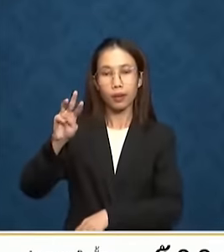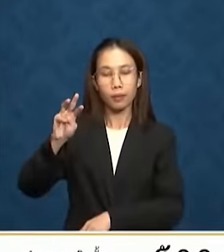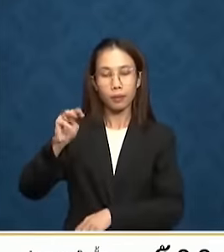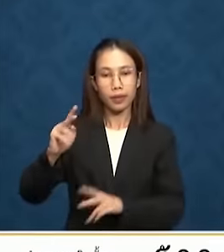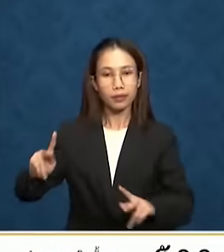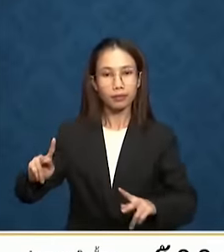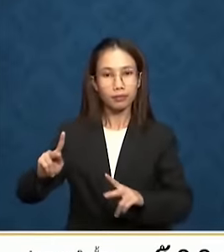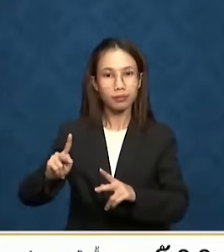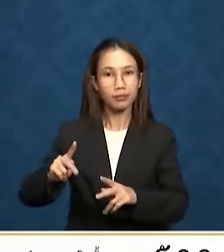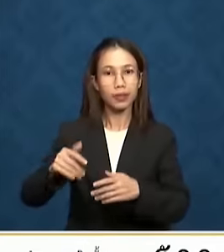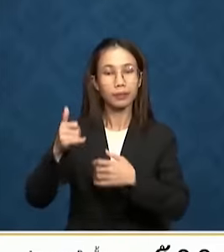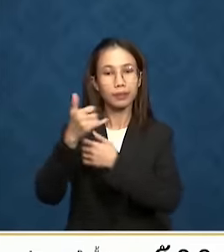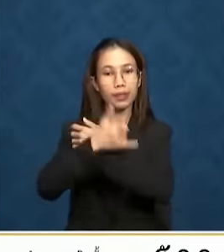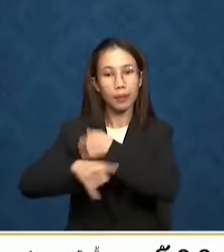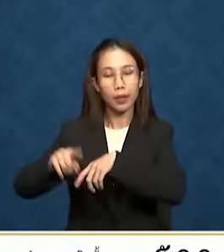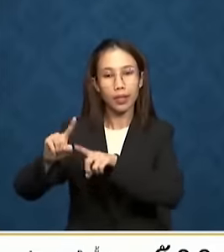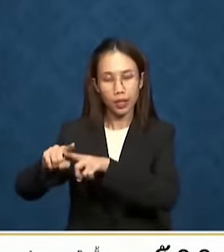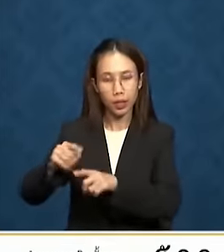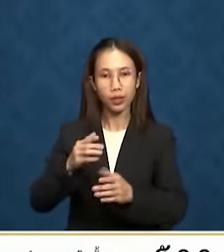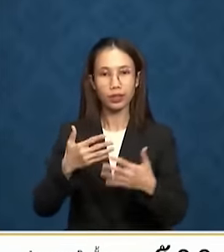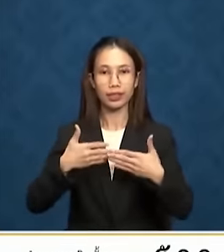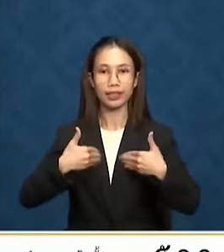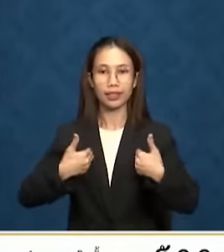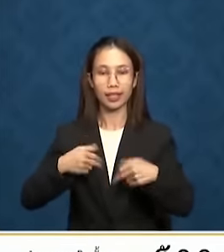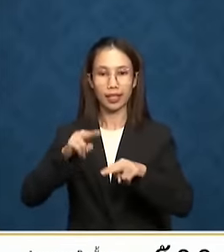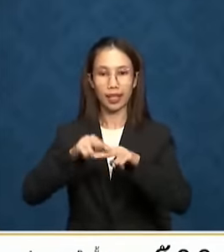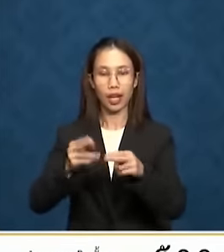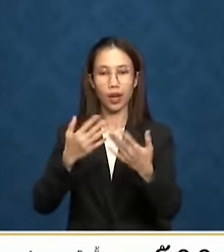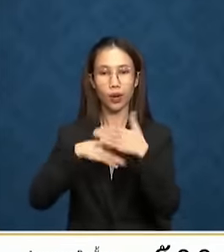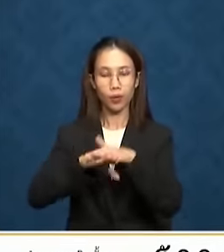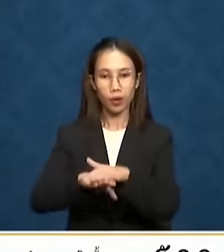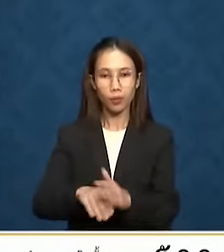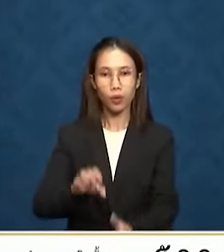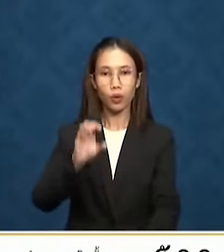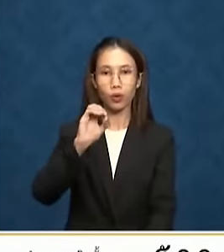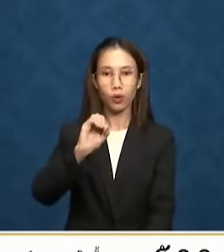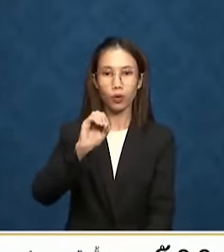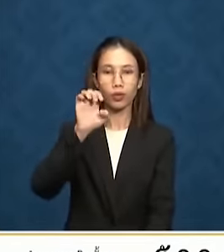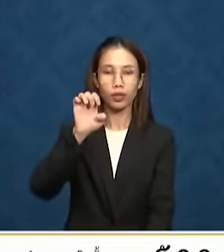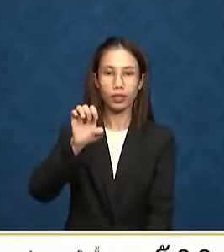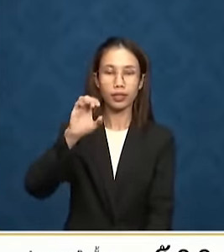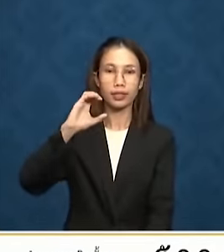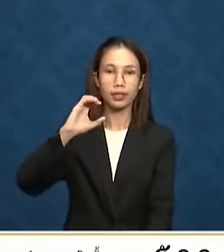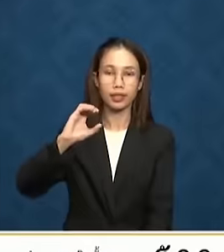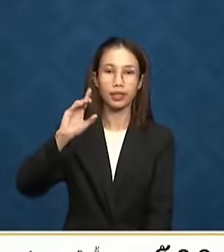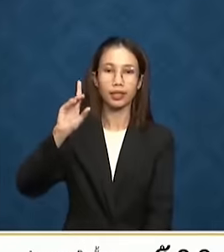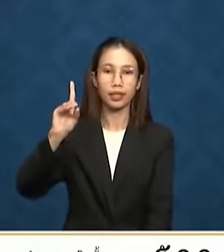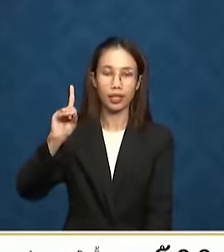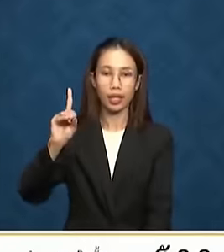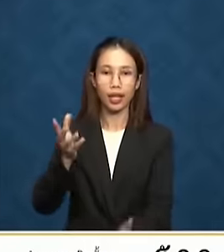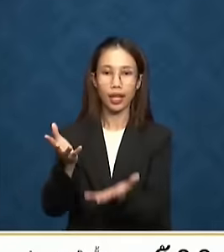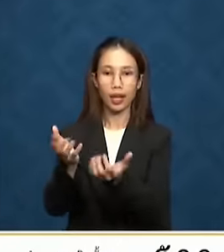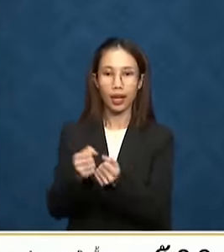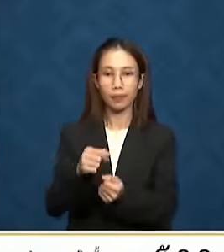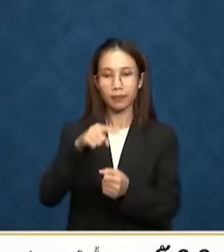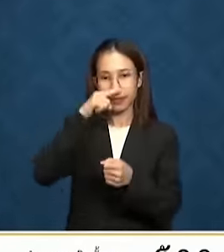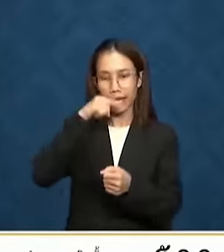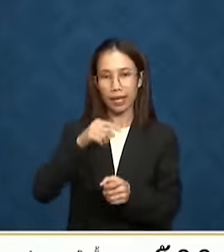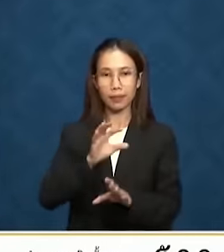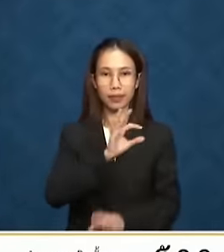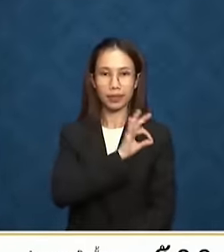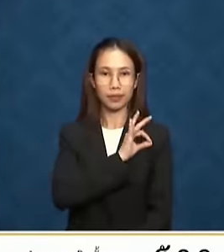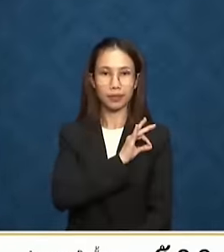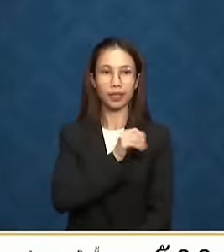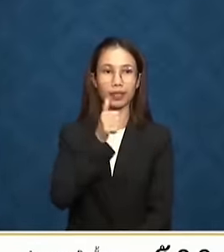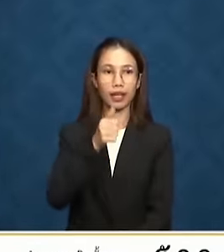วันนี้ด้วยครับก็ต้องแสดงความยินดีว่าoecdไฟเขียวรับไทยเข้าสู่กระบวนการเป็นสมาชิกอันนี้คือ